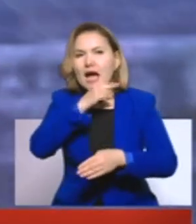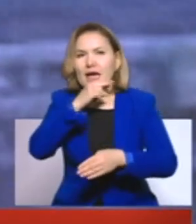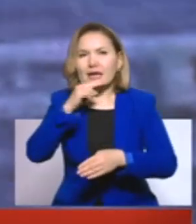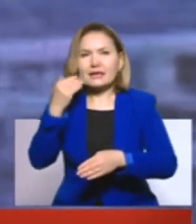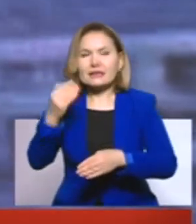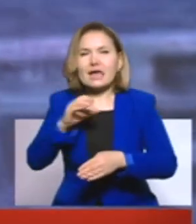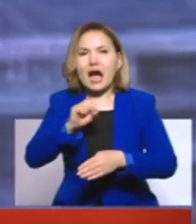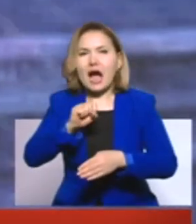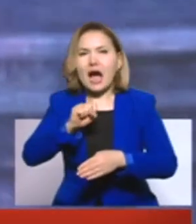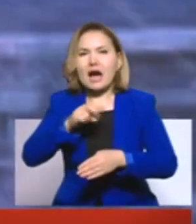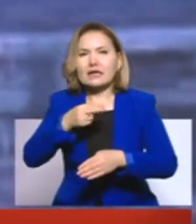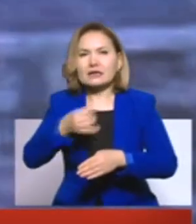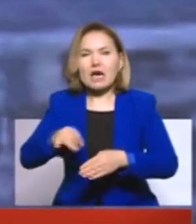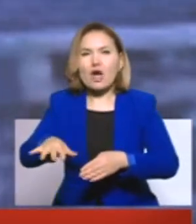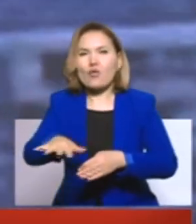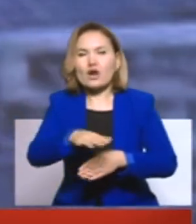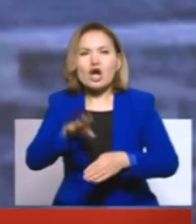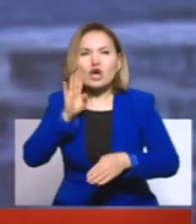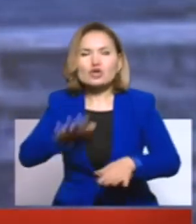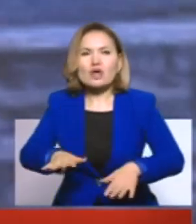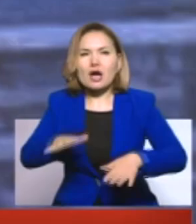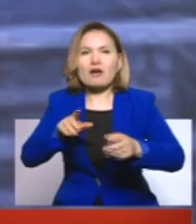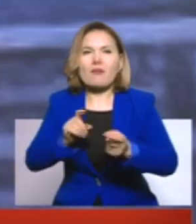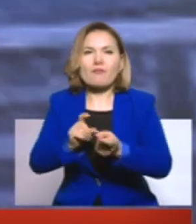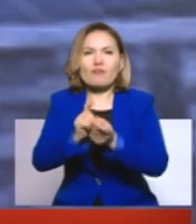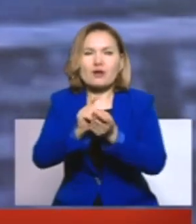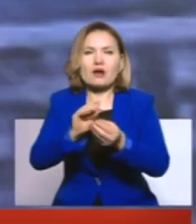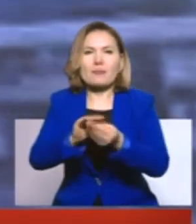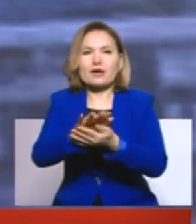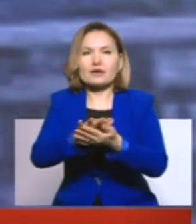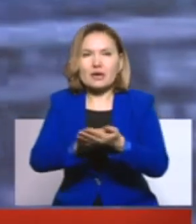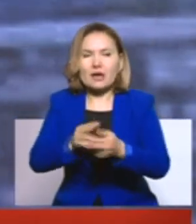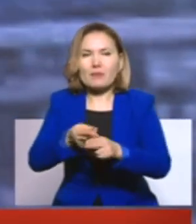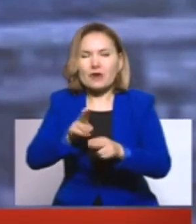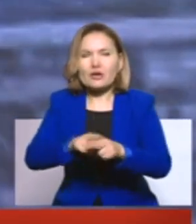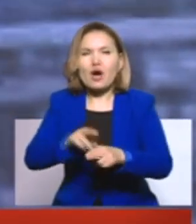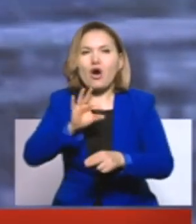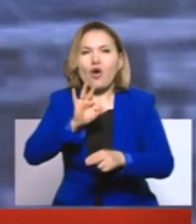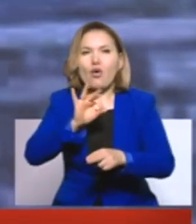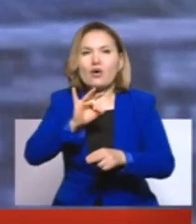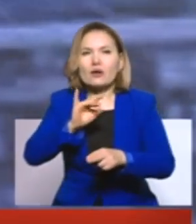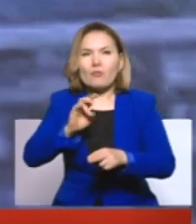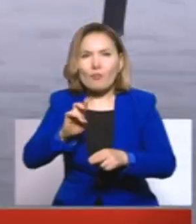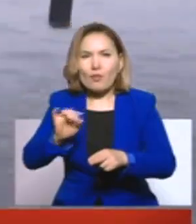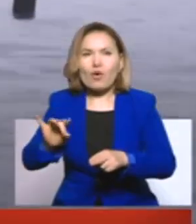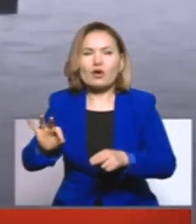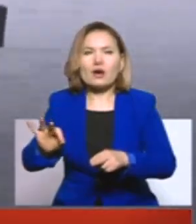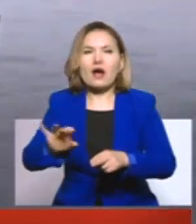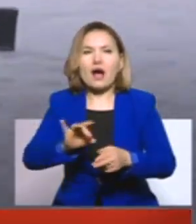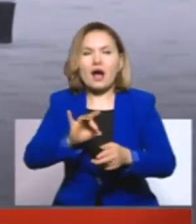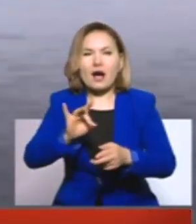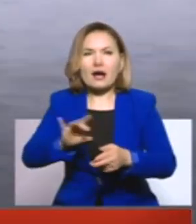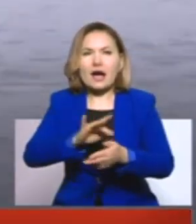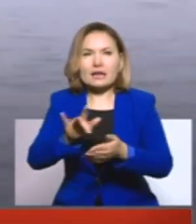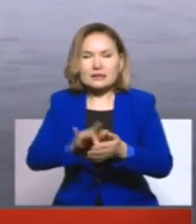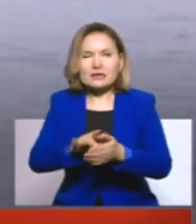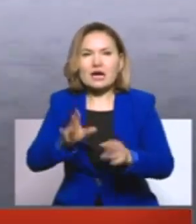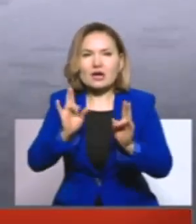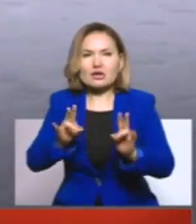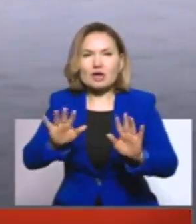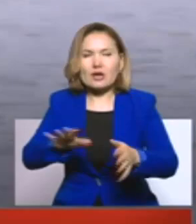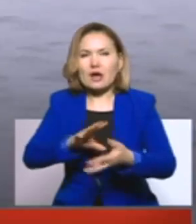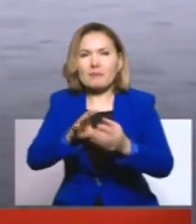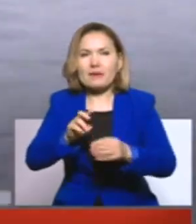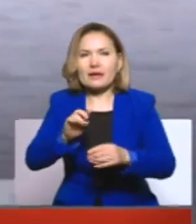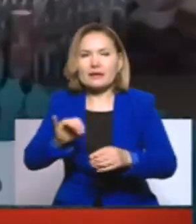Ресейдің Алтай өлкесінде де су тасқынмен күрес жалғасып жатыр. Осыған ұқсас жағдай Орынбор қаласында да болған. Оның Бердей